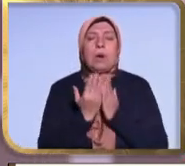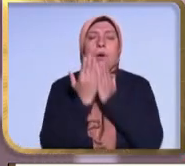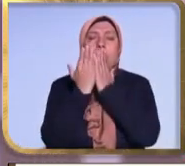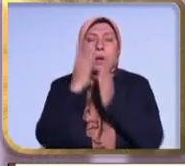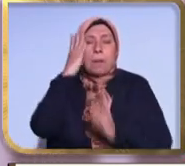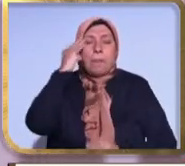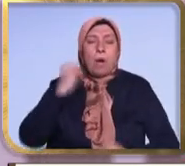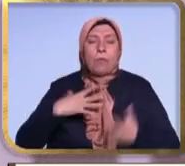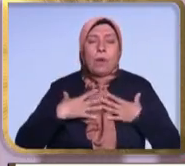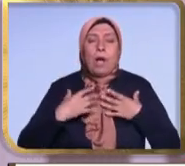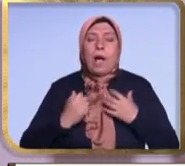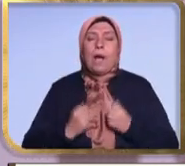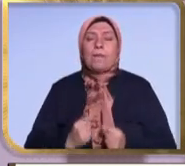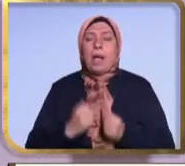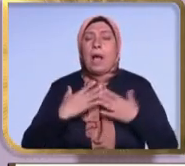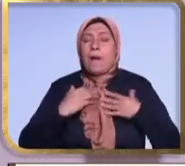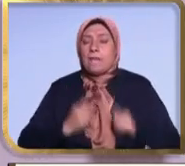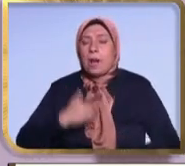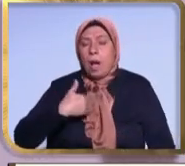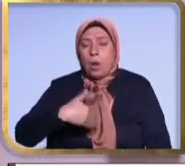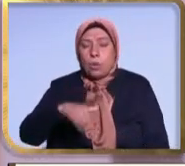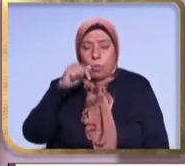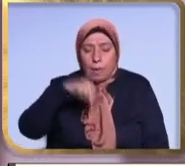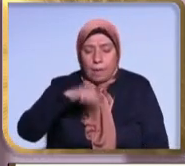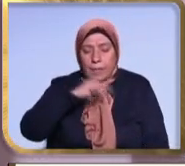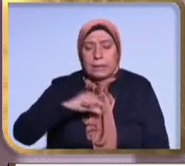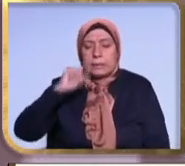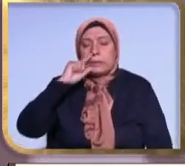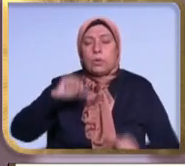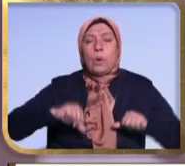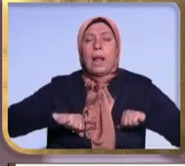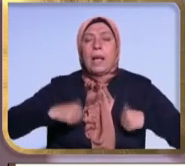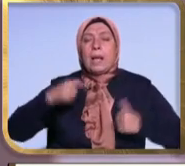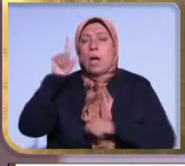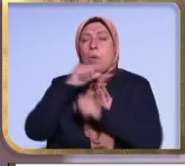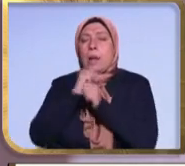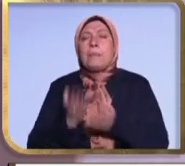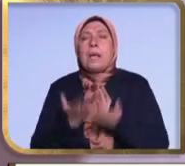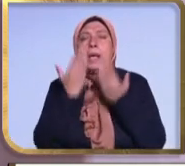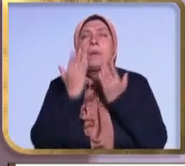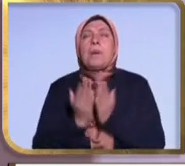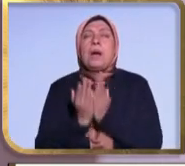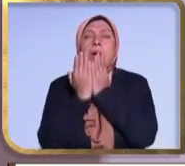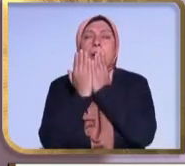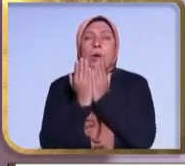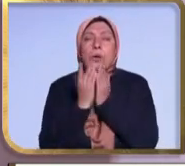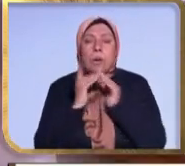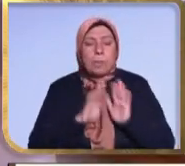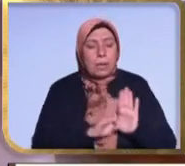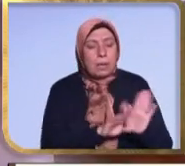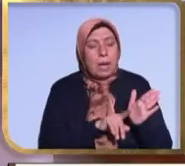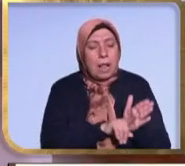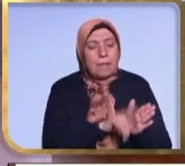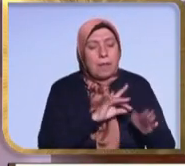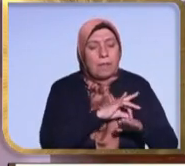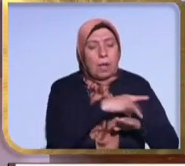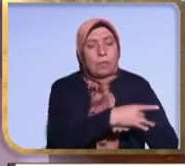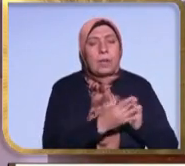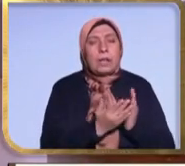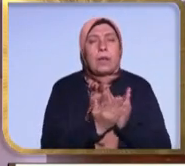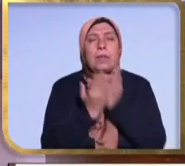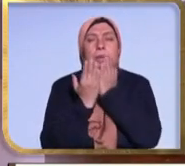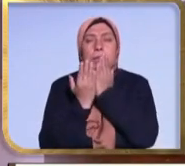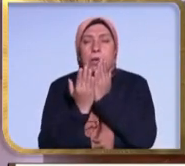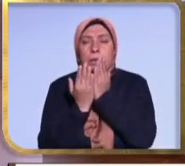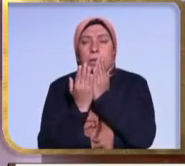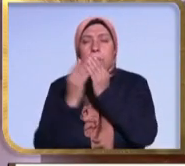العفو والعافية والمعافاة الدائمة في الدين والدنيا والآخرة، وأن تدفع عنا كل الفتن